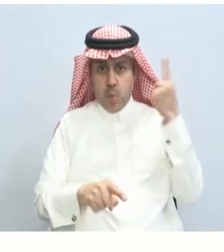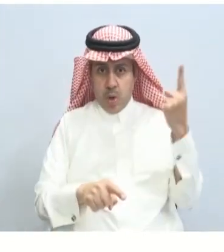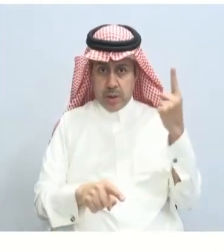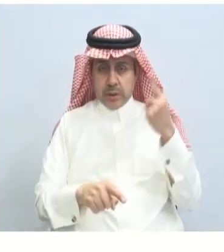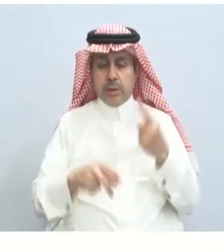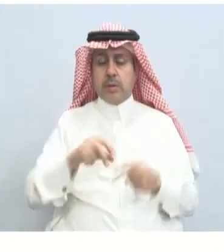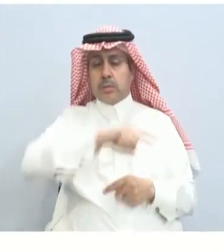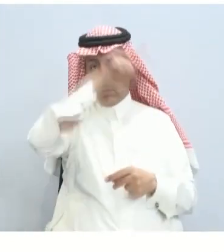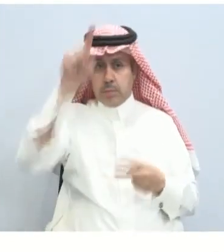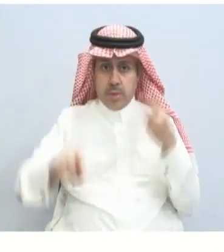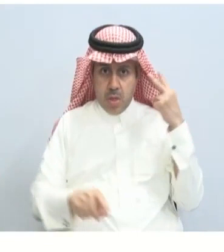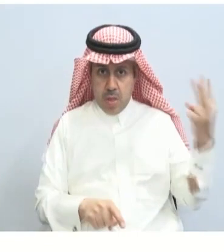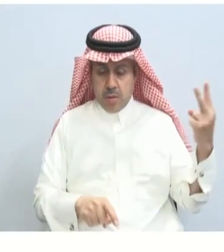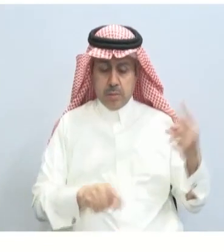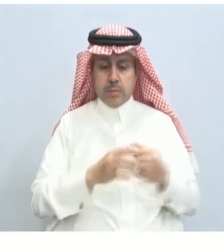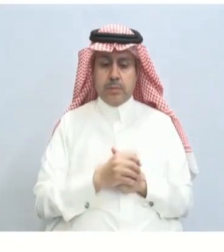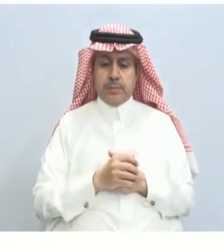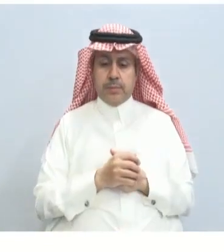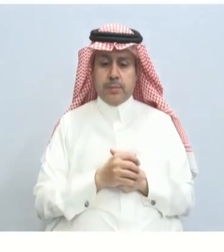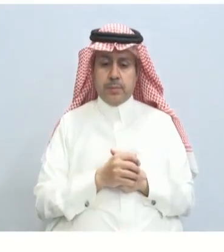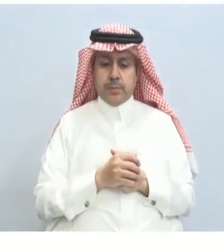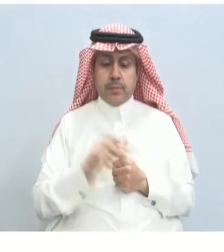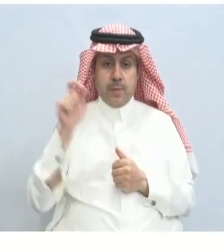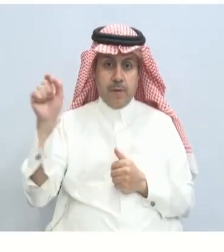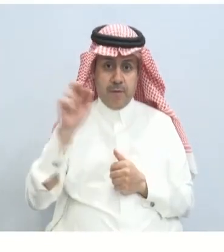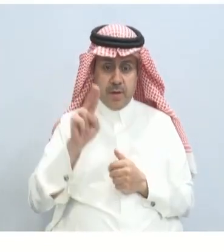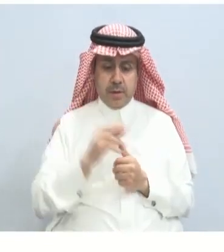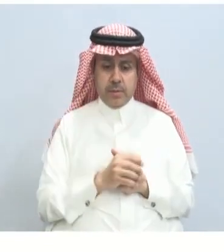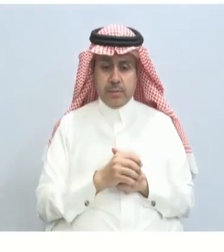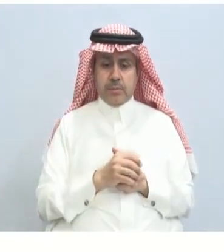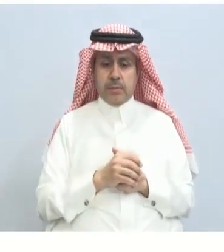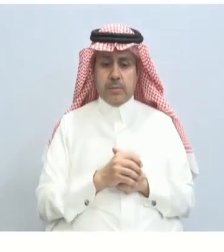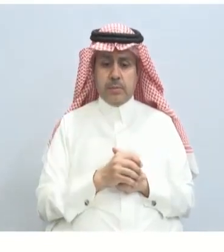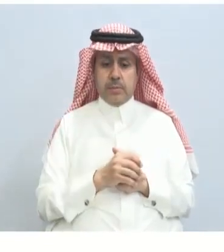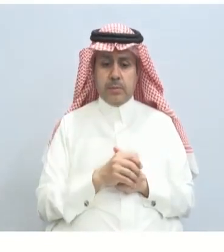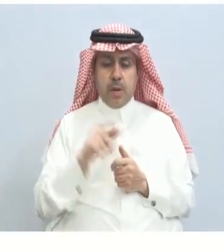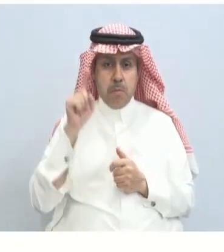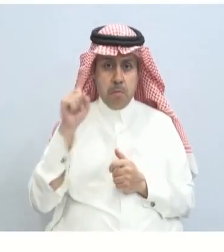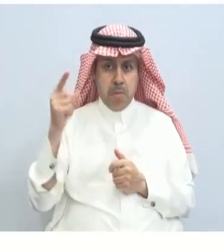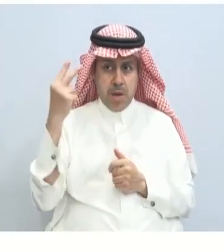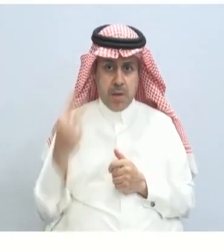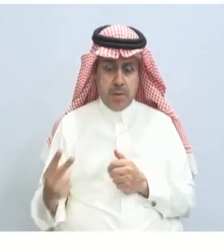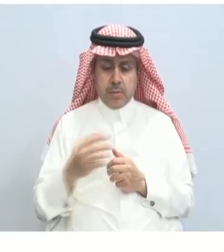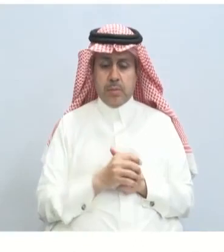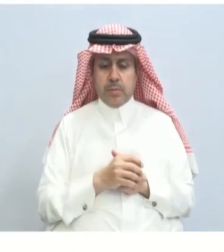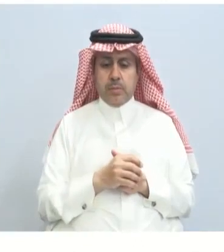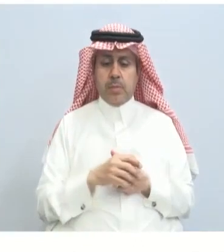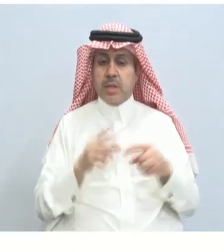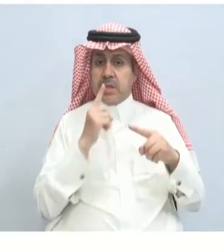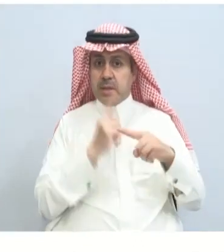الاجابه فبالتالي راح اقول هنا ان يتا هي عباره عن باي على 2